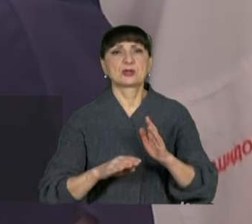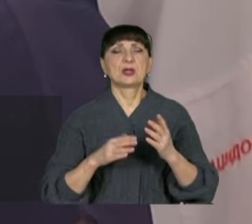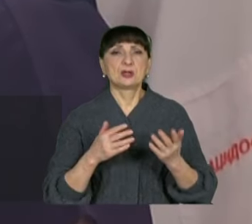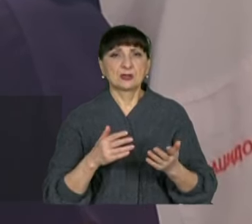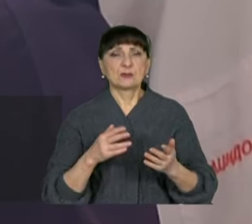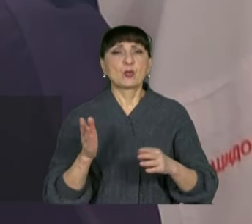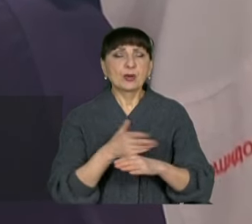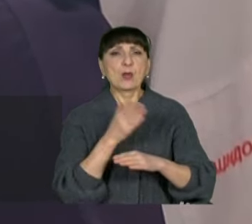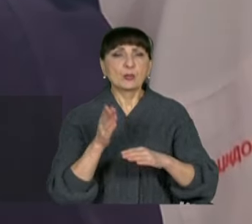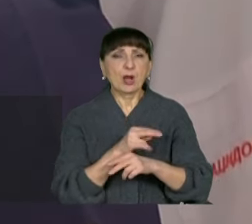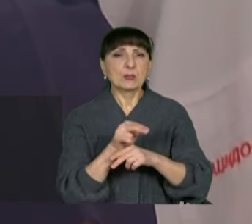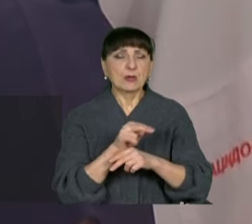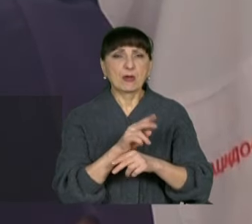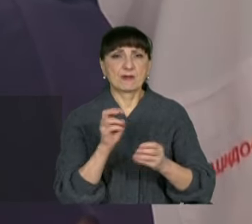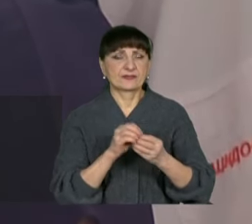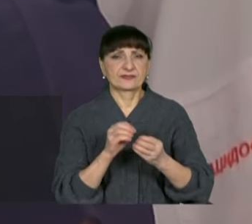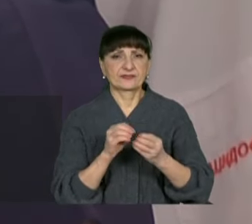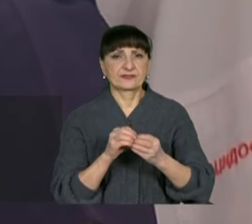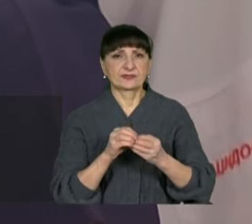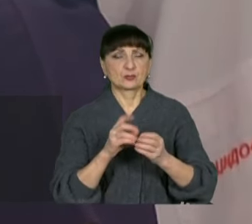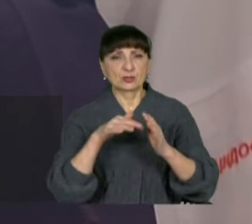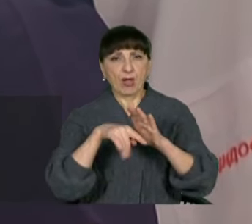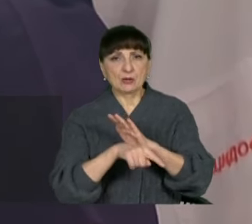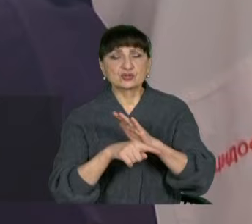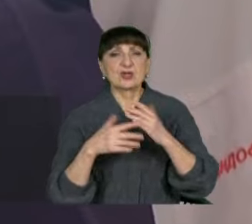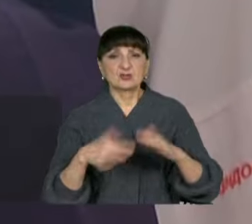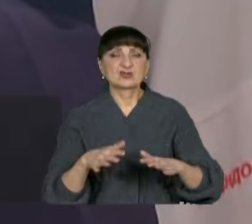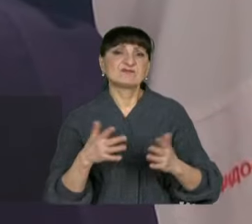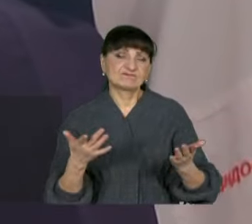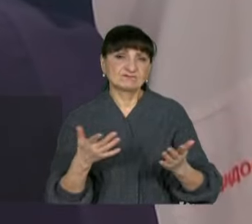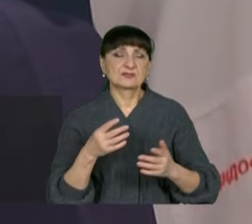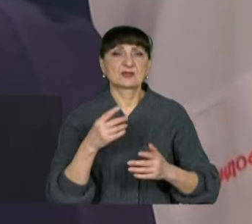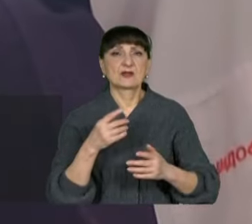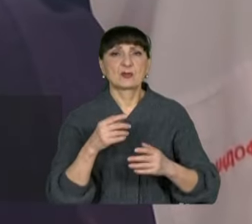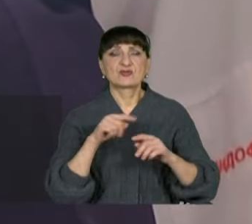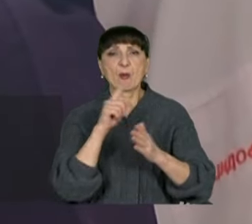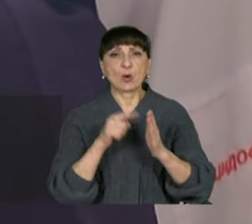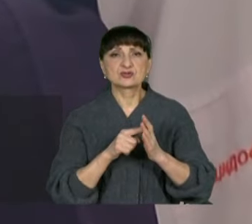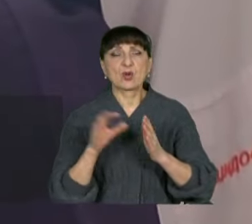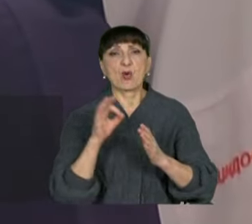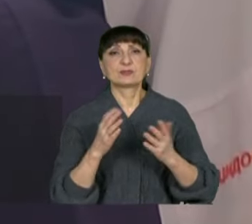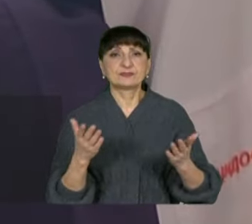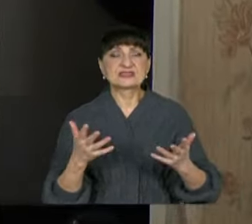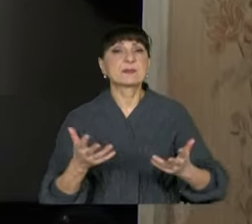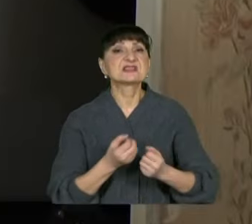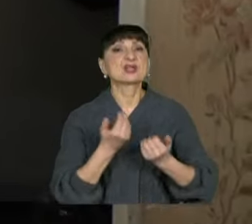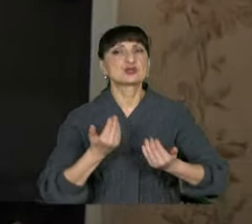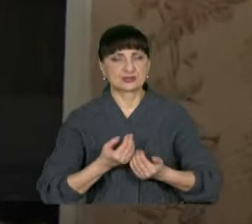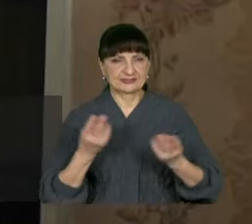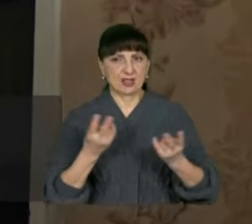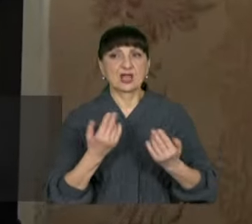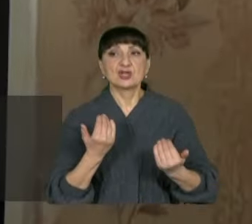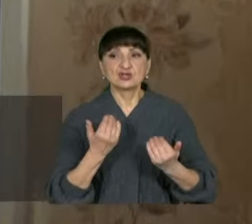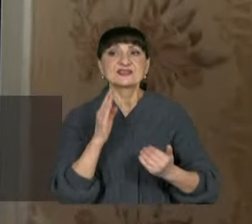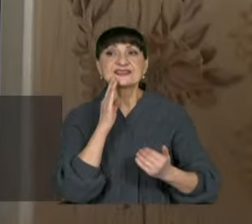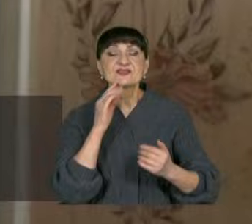некротомии убираем, и уже возник вопрос, то есть вопрос возник о том, что спасать жизнь. Даже сейчас